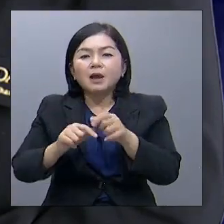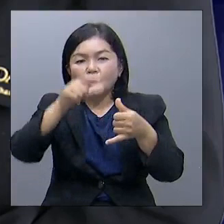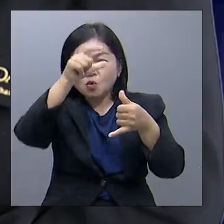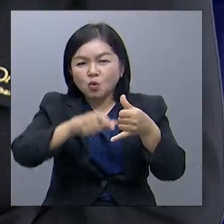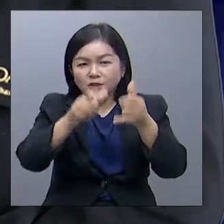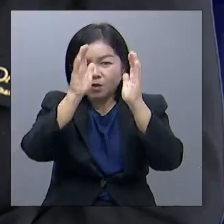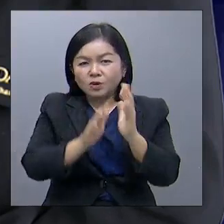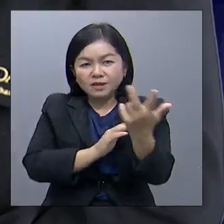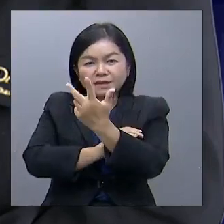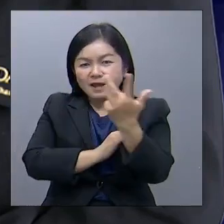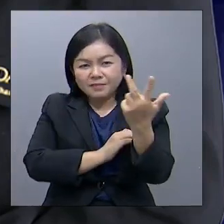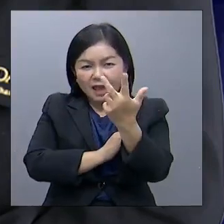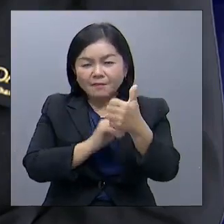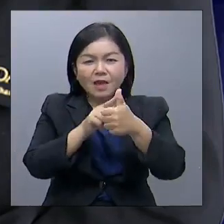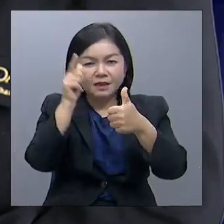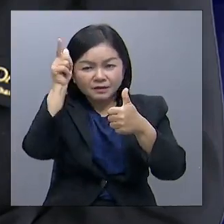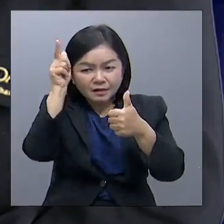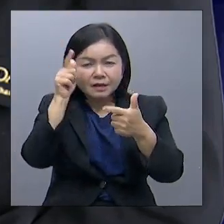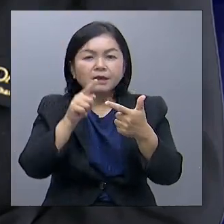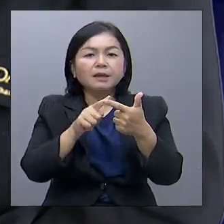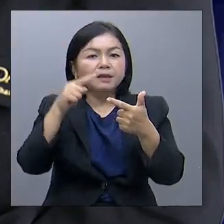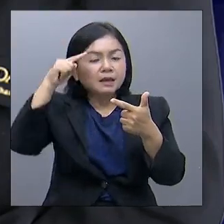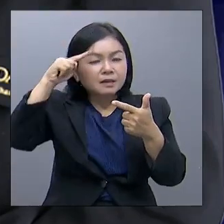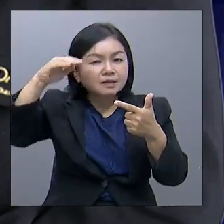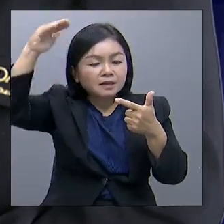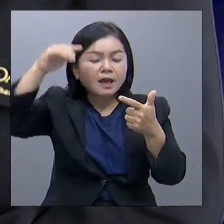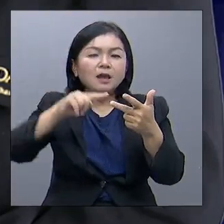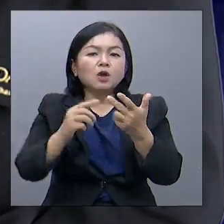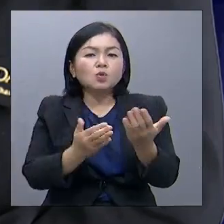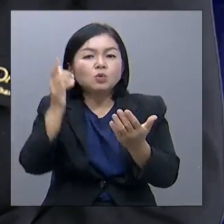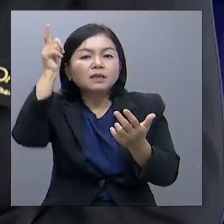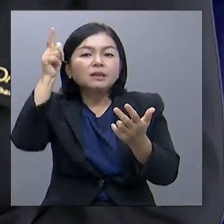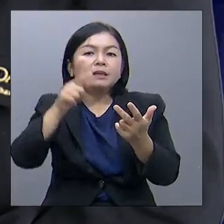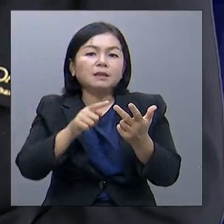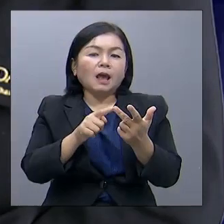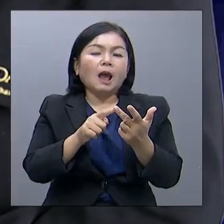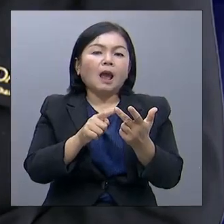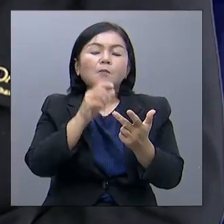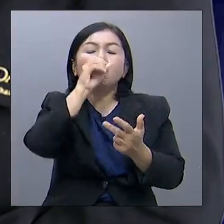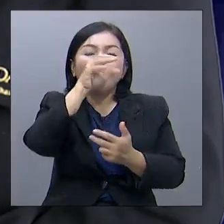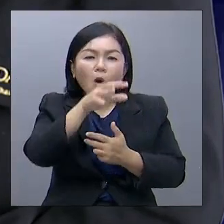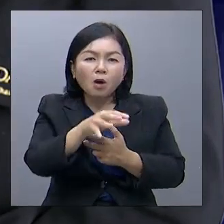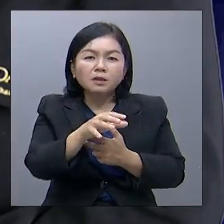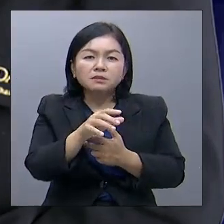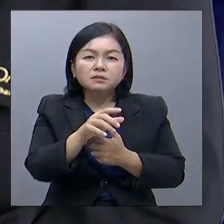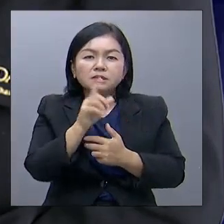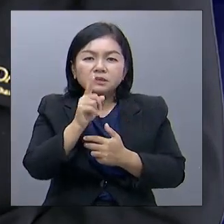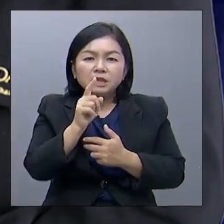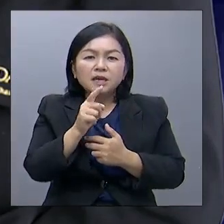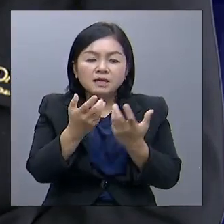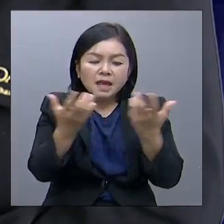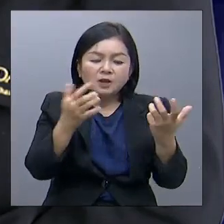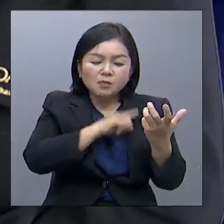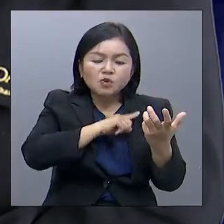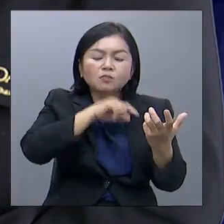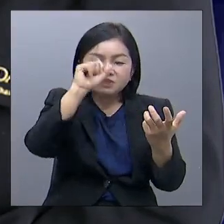3คนนี้คือนายทักษิณนายเศรษฐาและนางสาวแพทองธารทั้งที่ชีวะเขาแยกบทบาทกันชัด